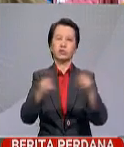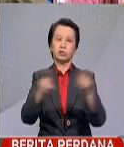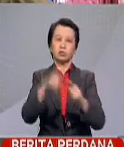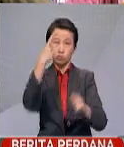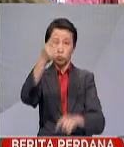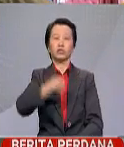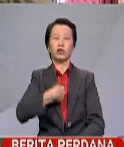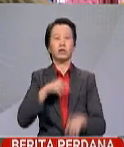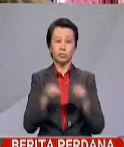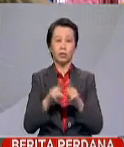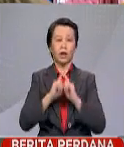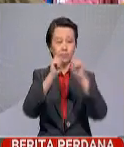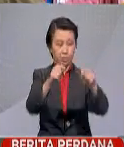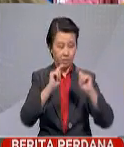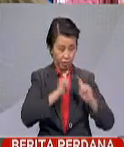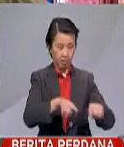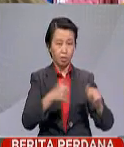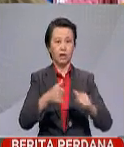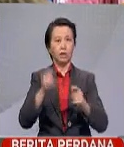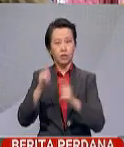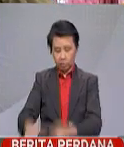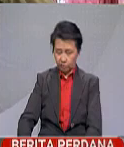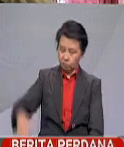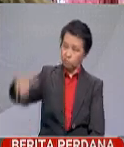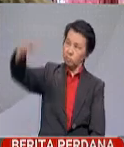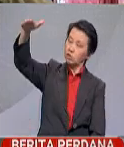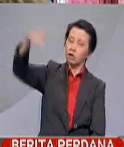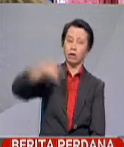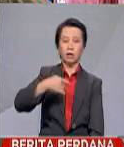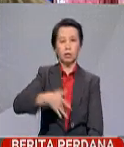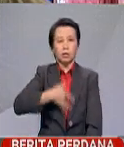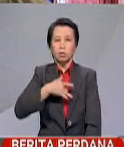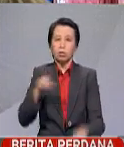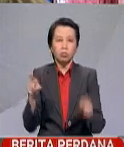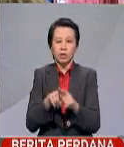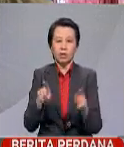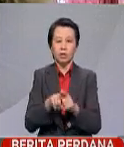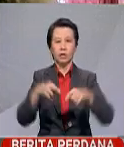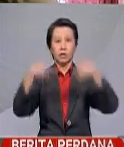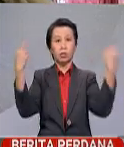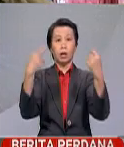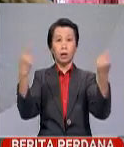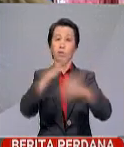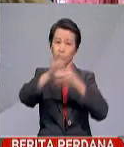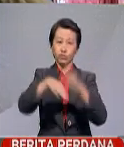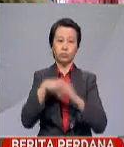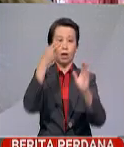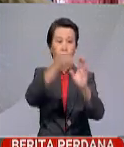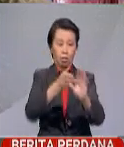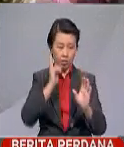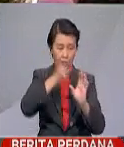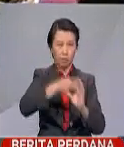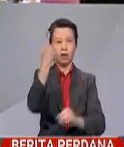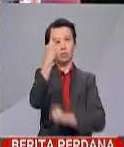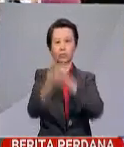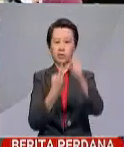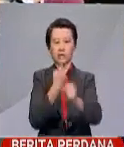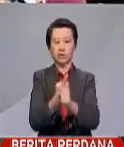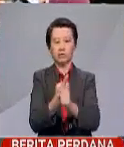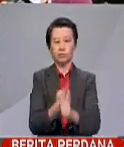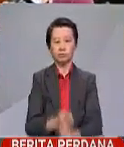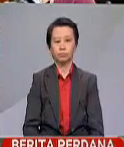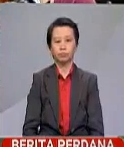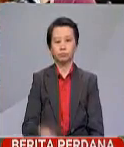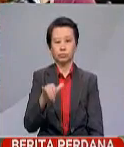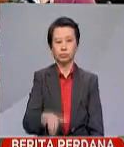untuk saya. Macam itulah, dari kecil sampai sekarang kita rasa macam kita rayakan semua perayaan dalam satu tahun. Apa